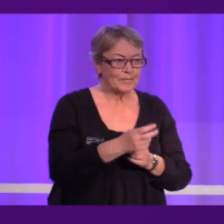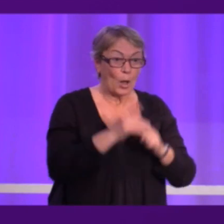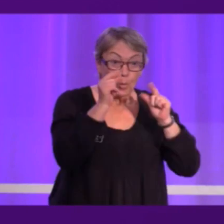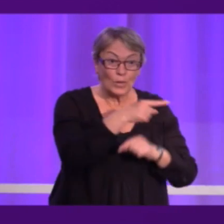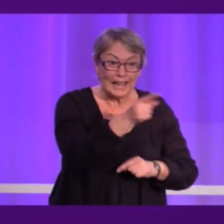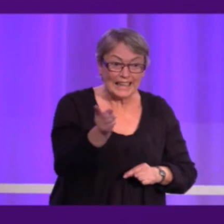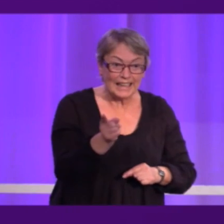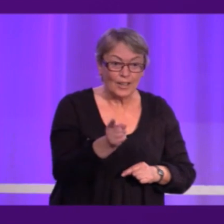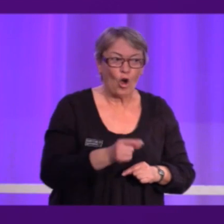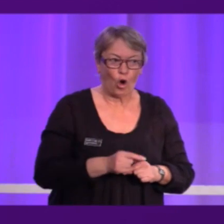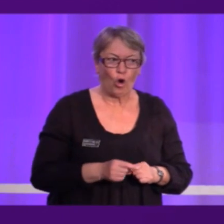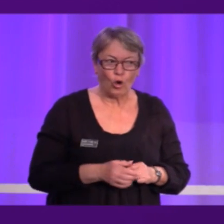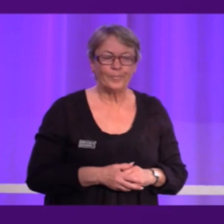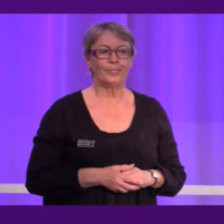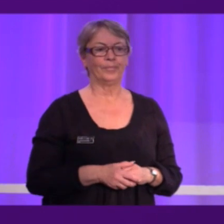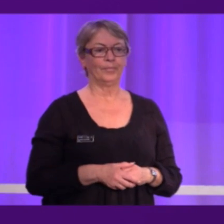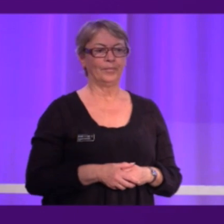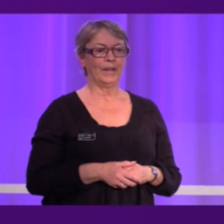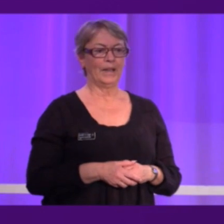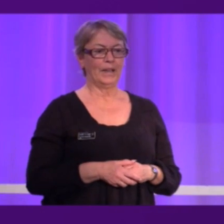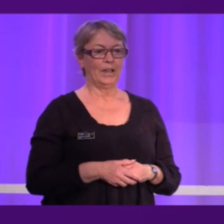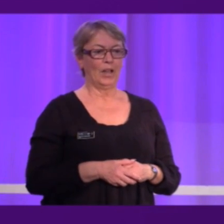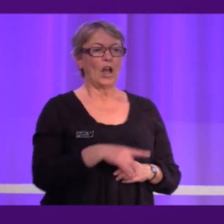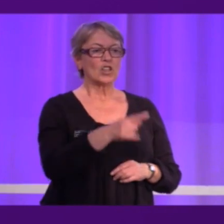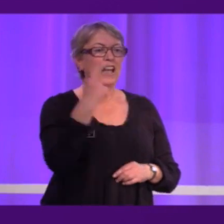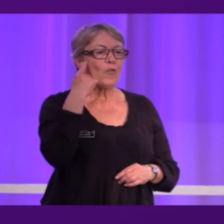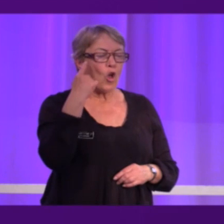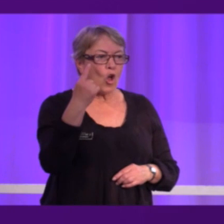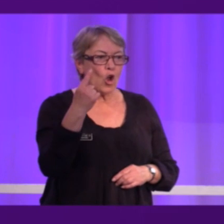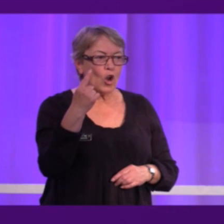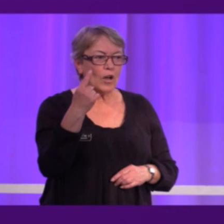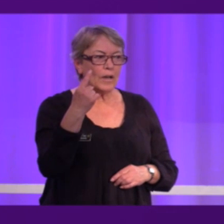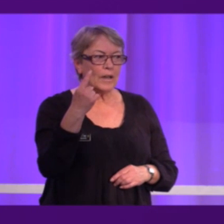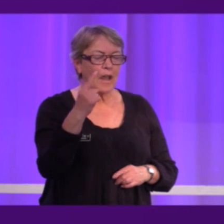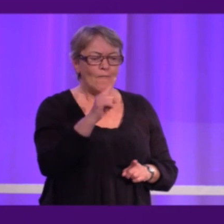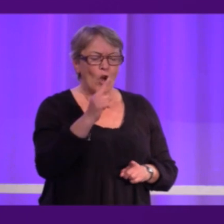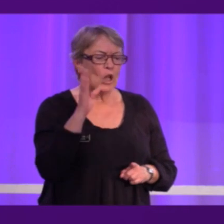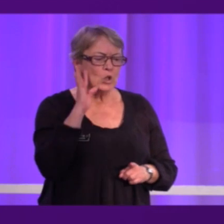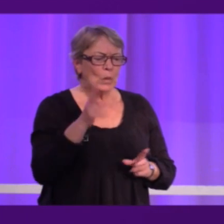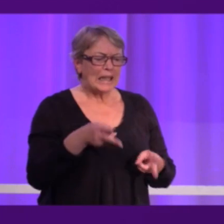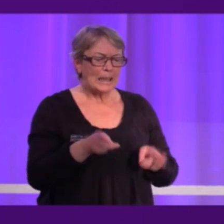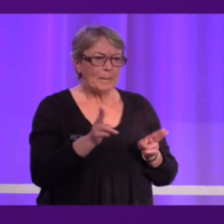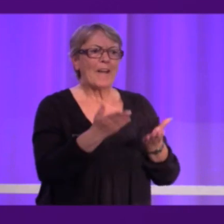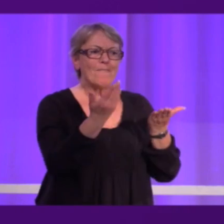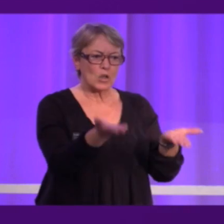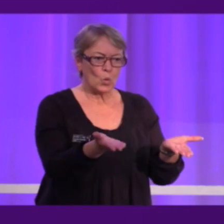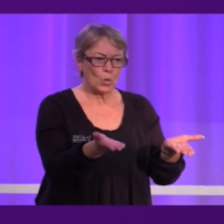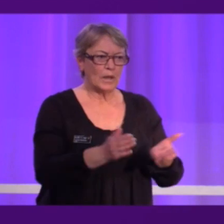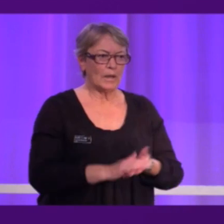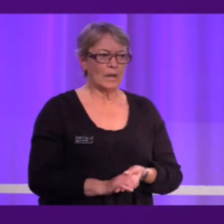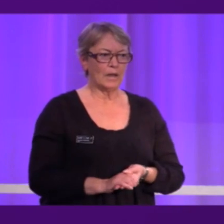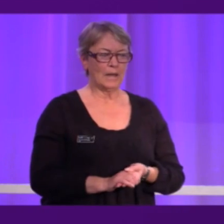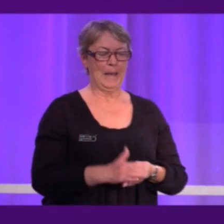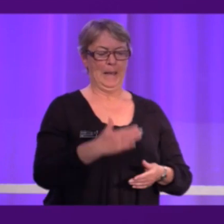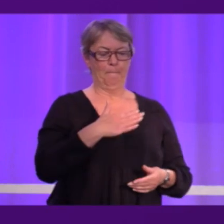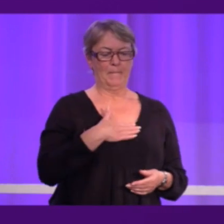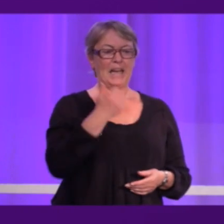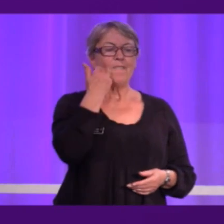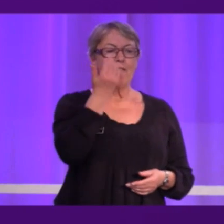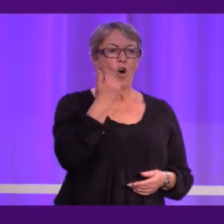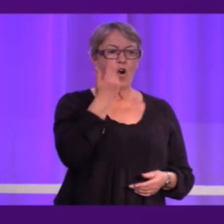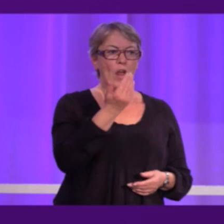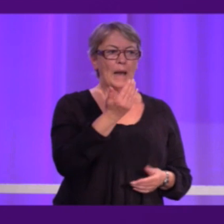ni? Ja. Nu ska ni få höra. Då har vi ljudklippet nu. Varsågoda. Min vardag